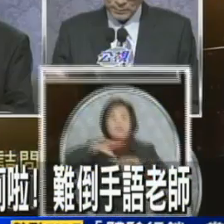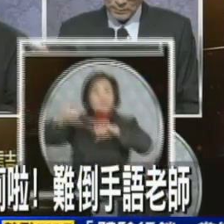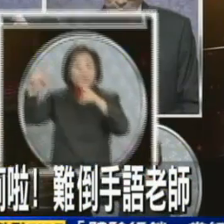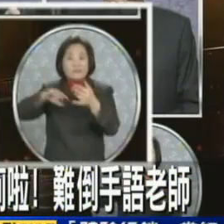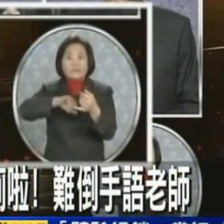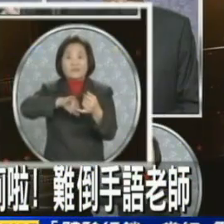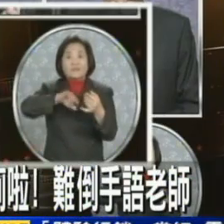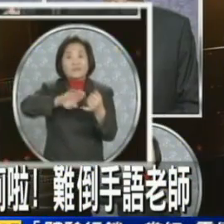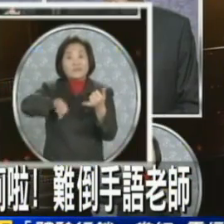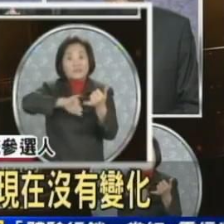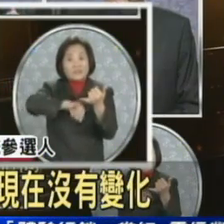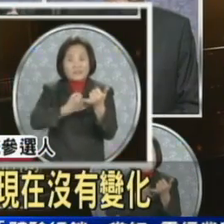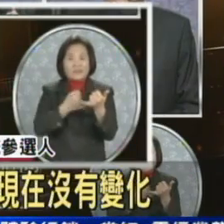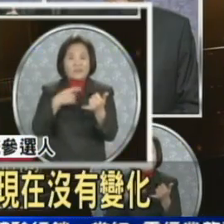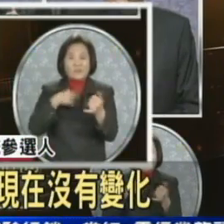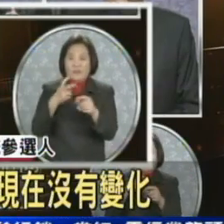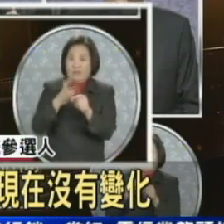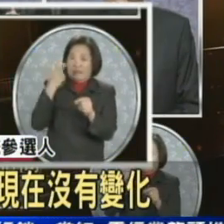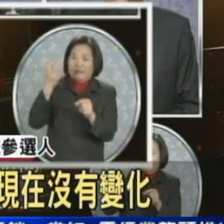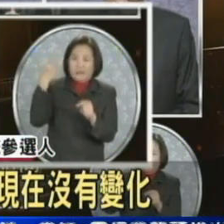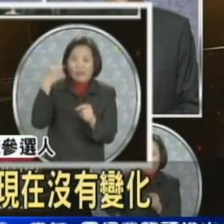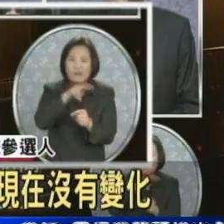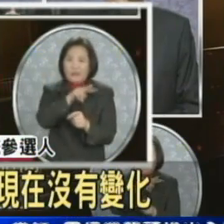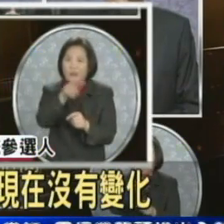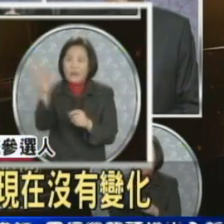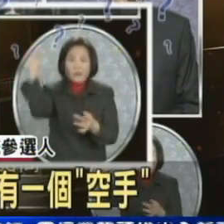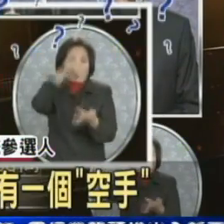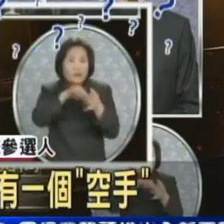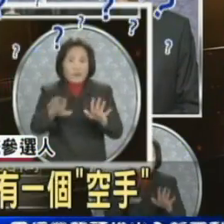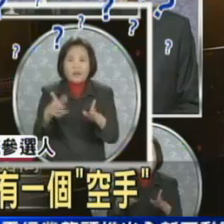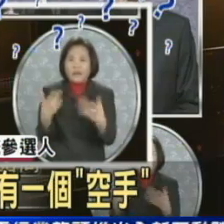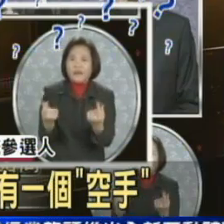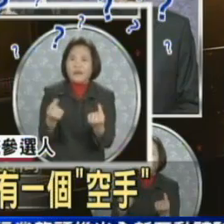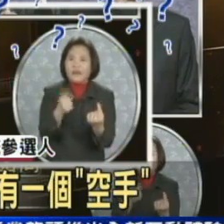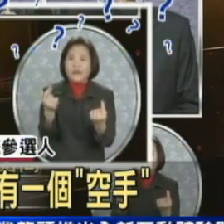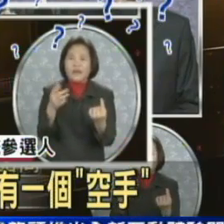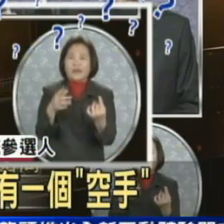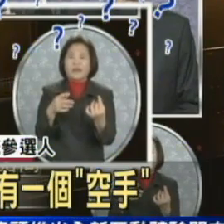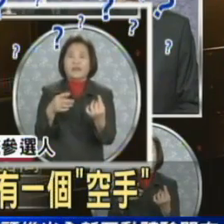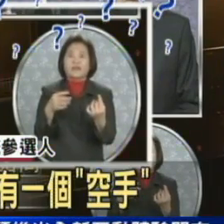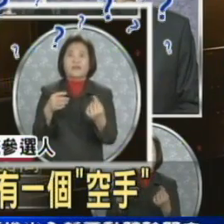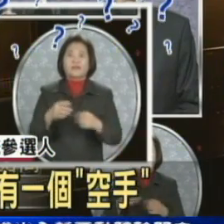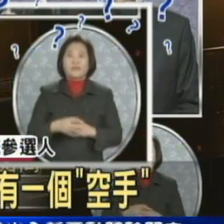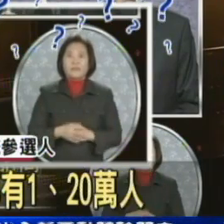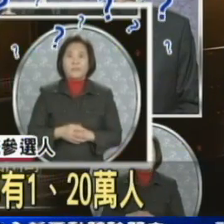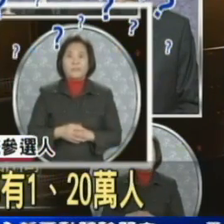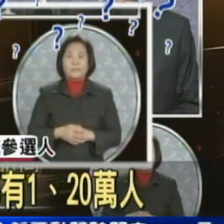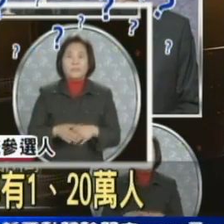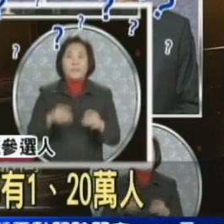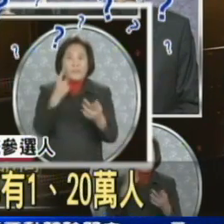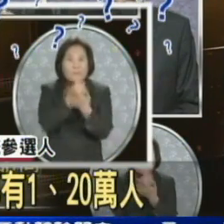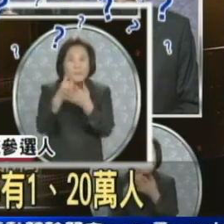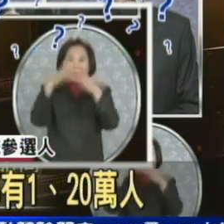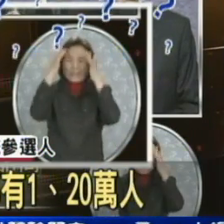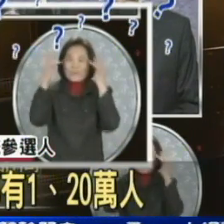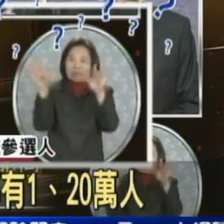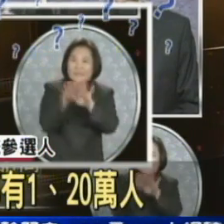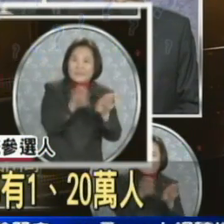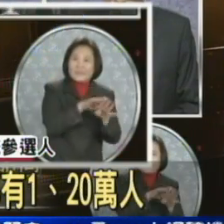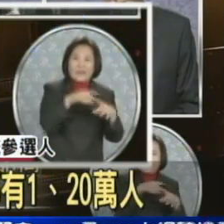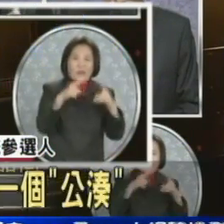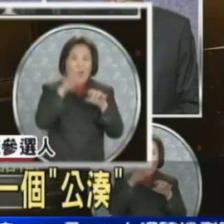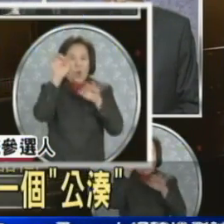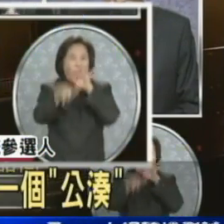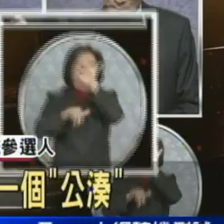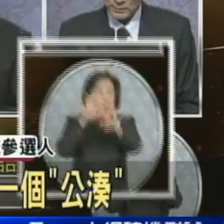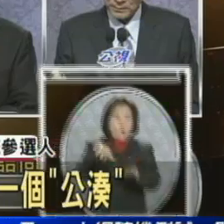来我二十年天到完到正没有人变化到正在还没有一个工作每个夏天都一二十万来竟